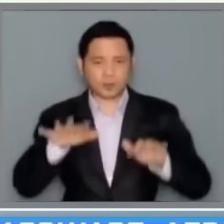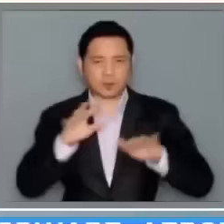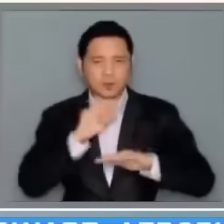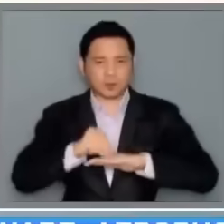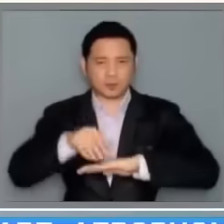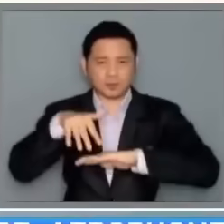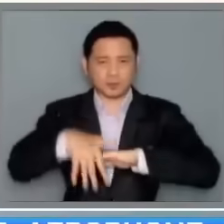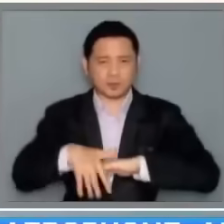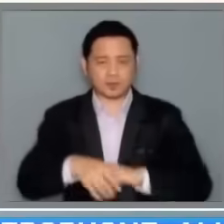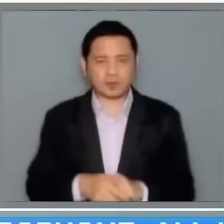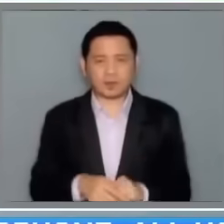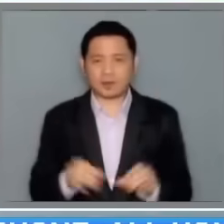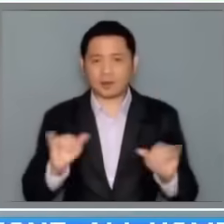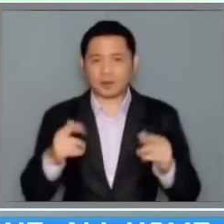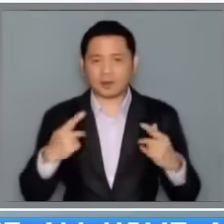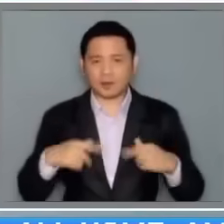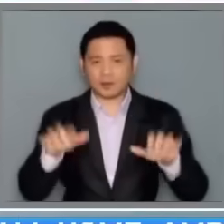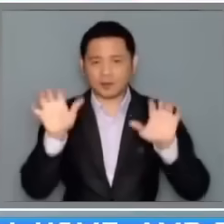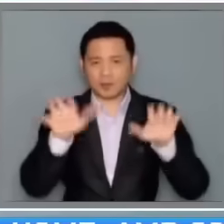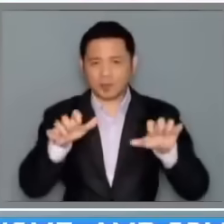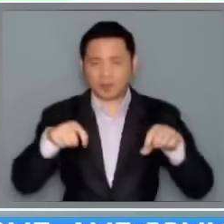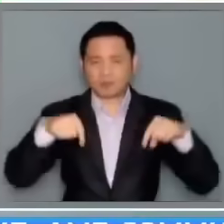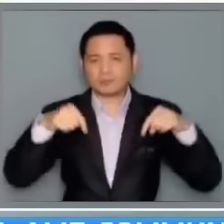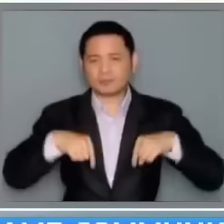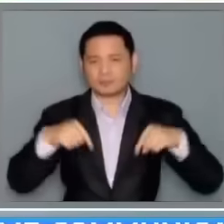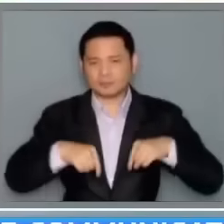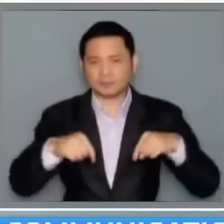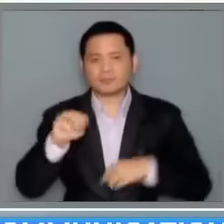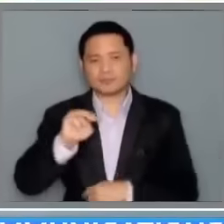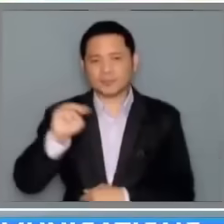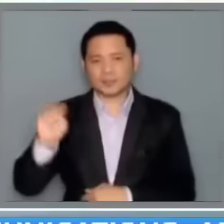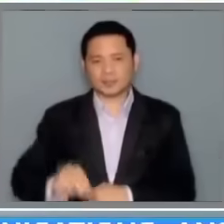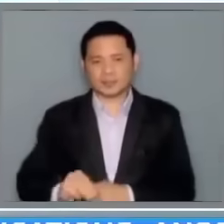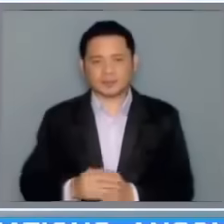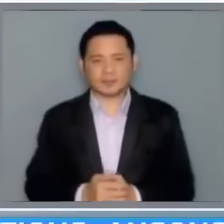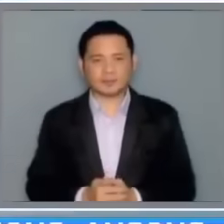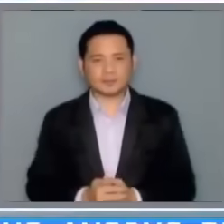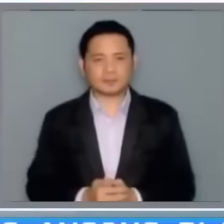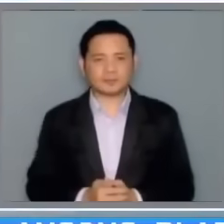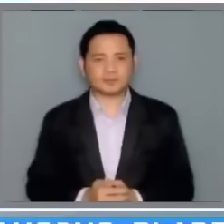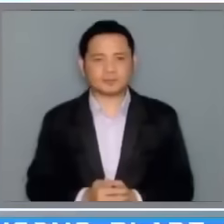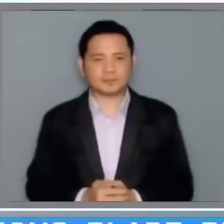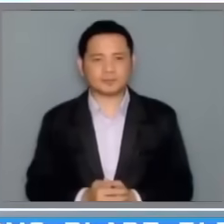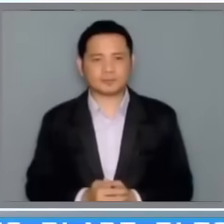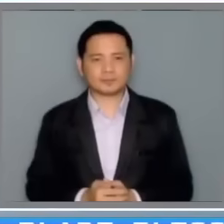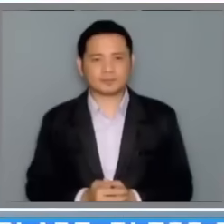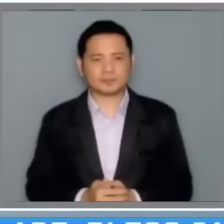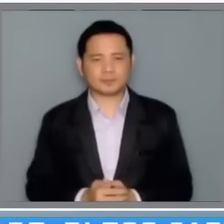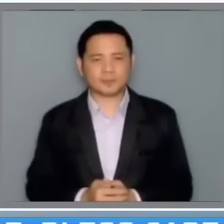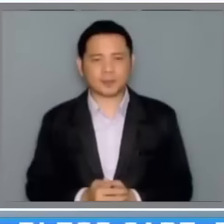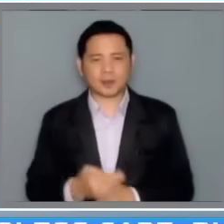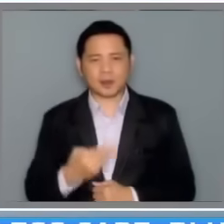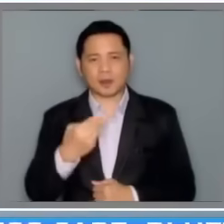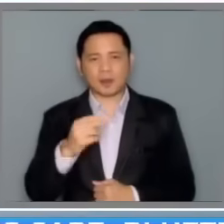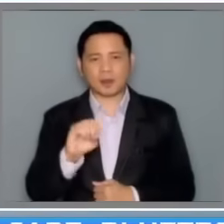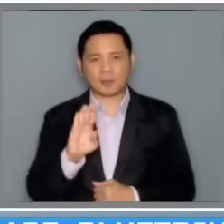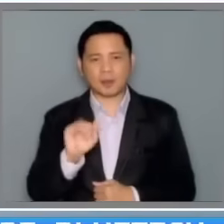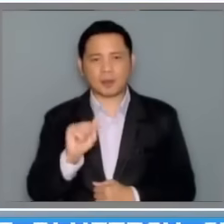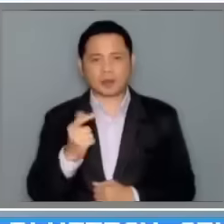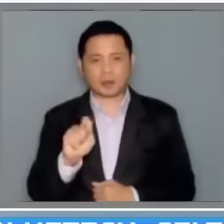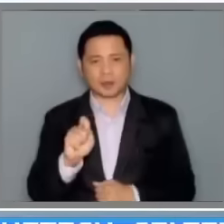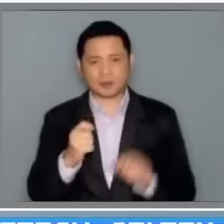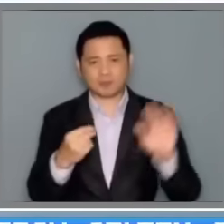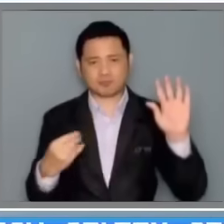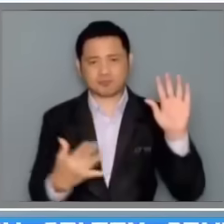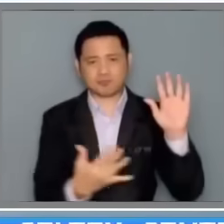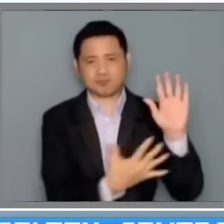muli ang ulan dito nga sa Metro Manila. Dahil naman sa hanging habagat, maalon pa rin at delikado sa